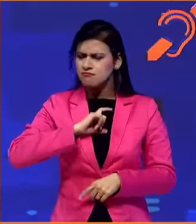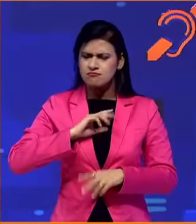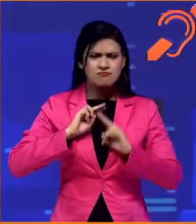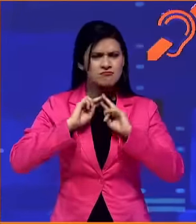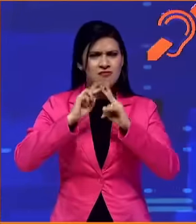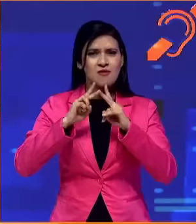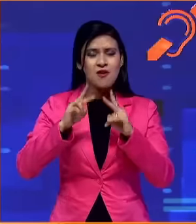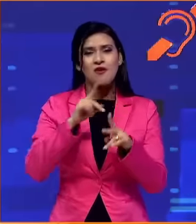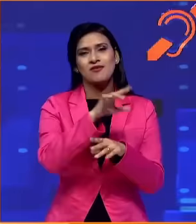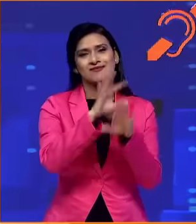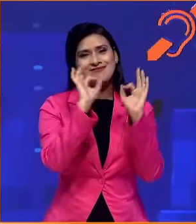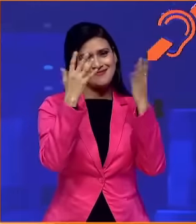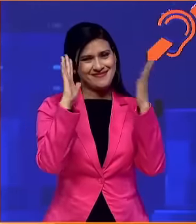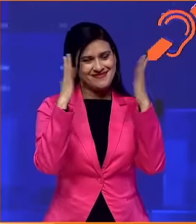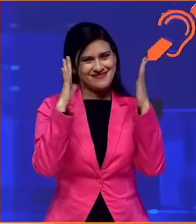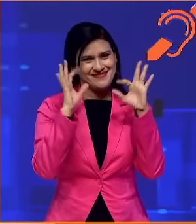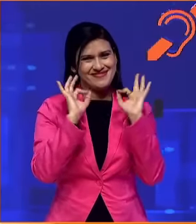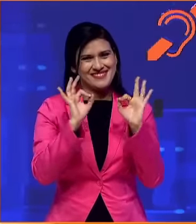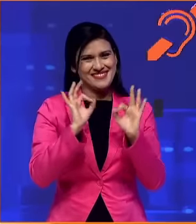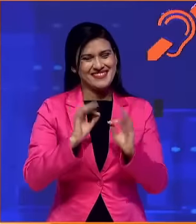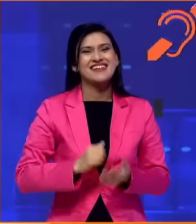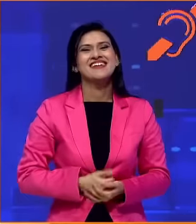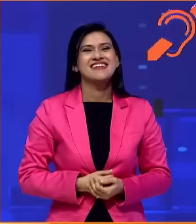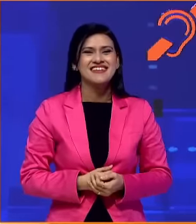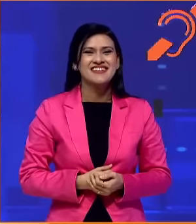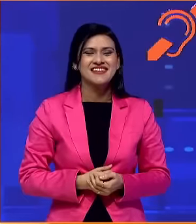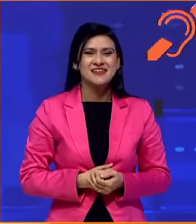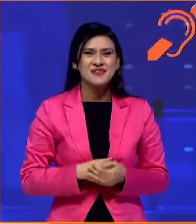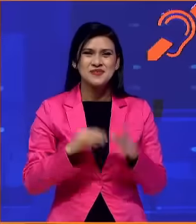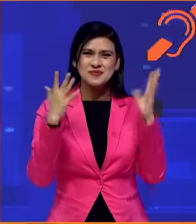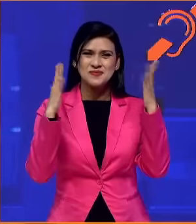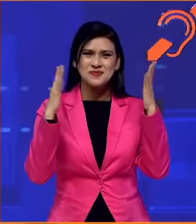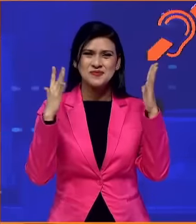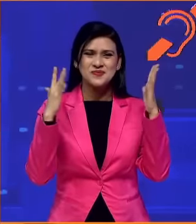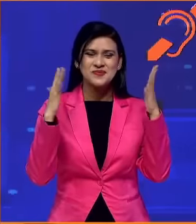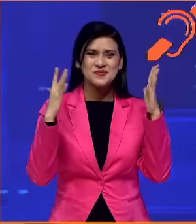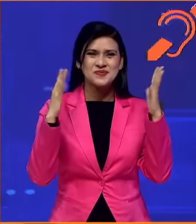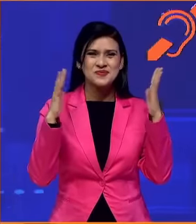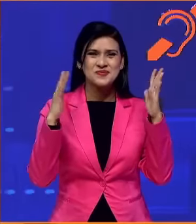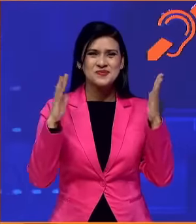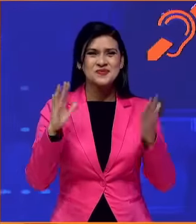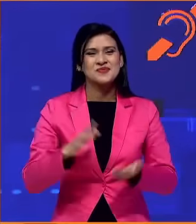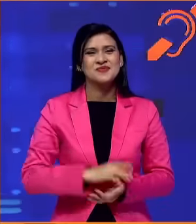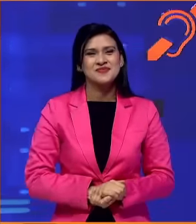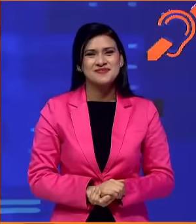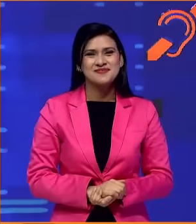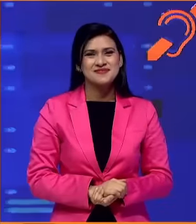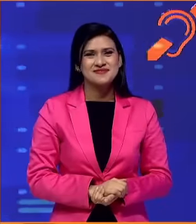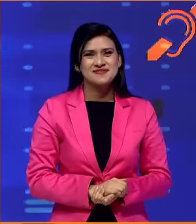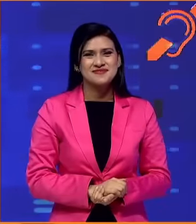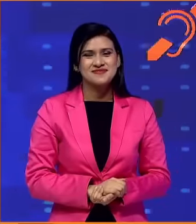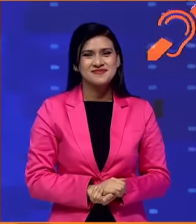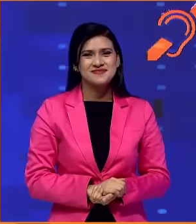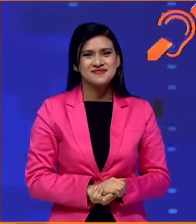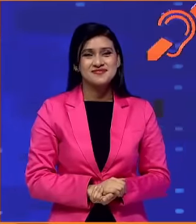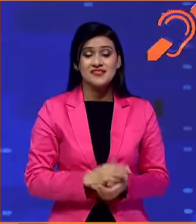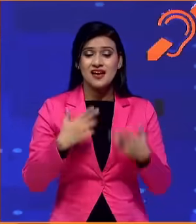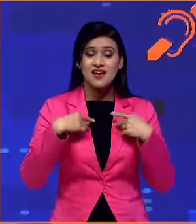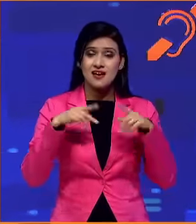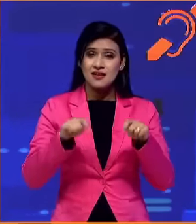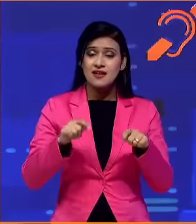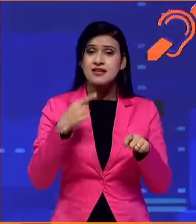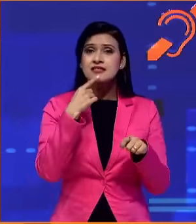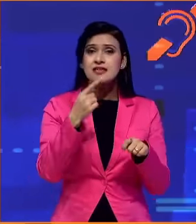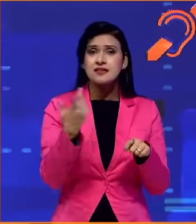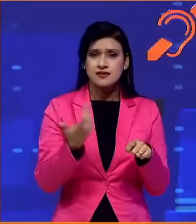देशकेसबसेतीखेऔरचुभनेवालेसवालपूछनेवालेअभियोजकहैं।औरअदालतबस